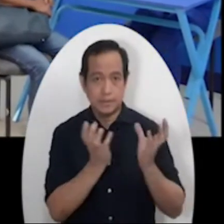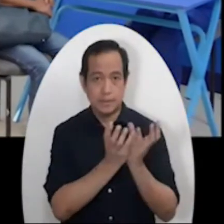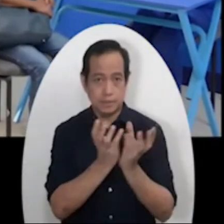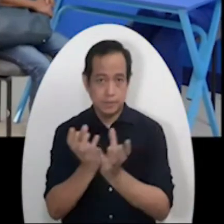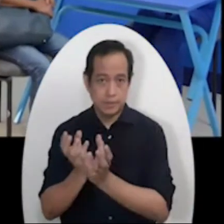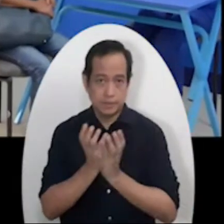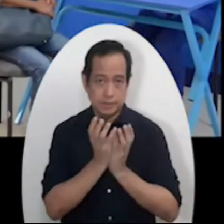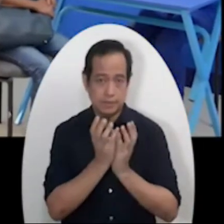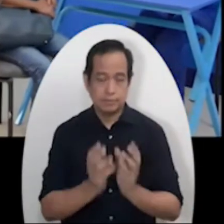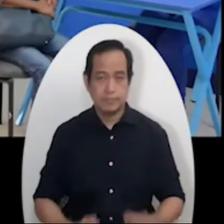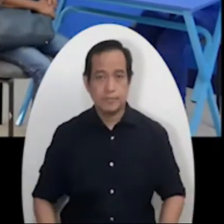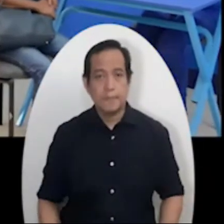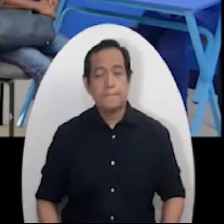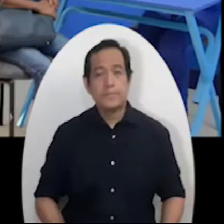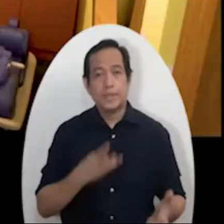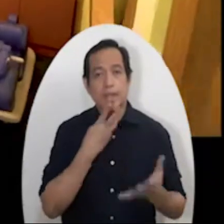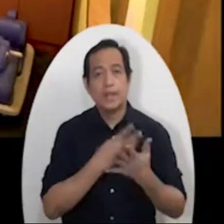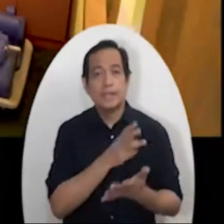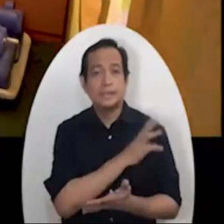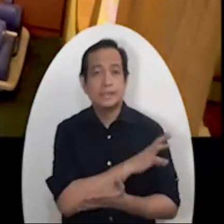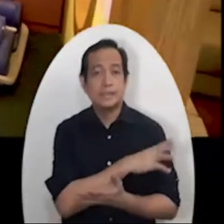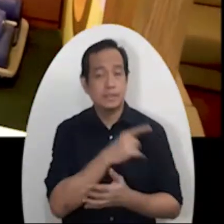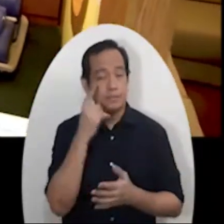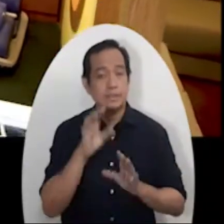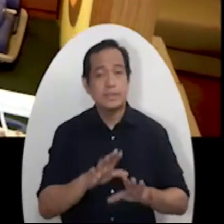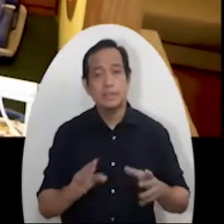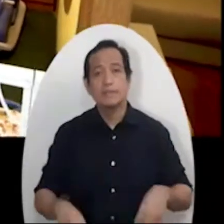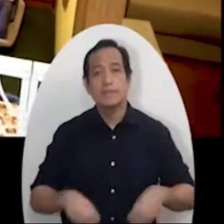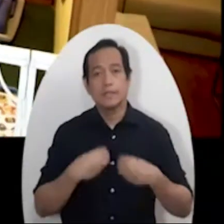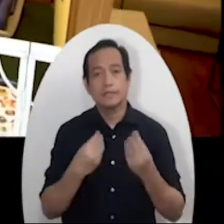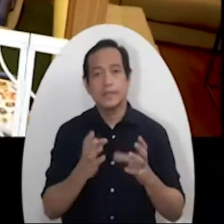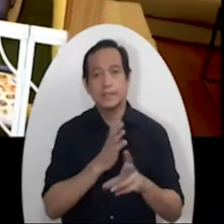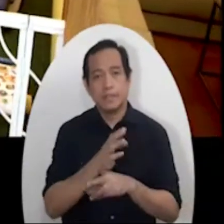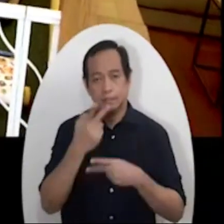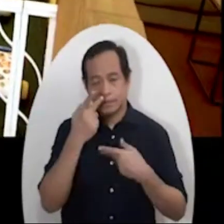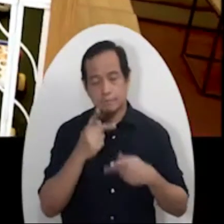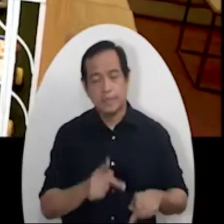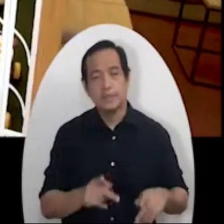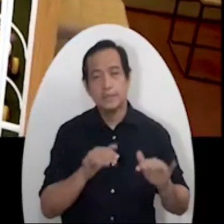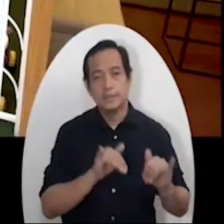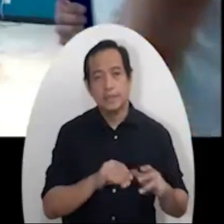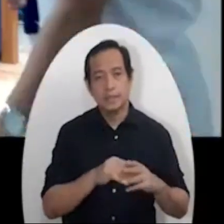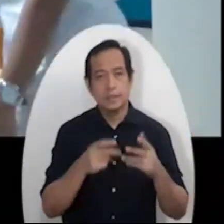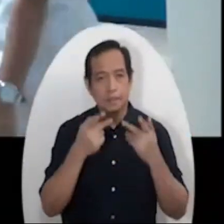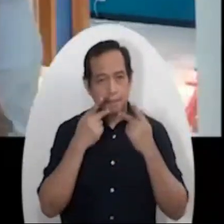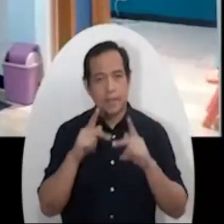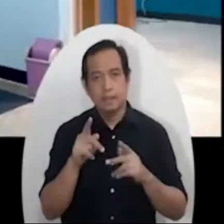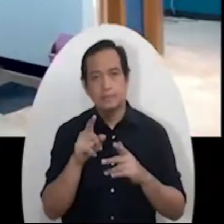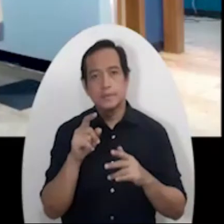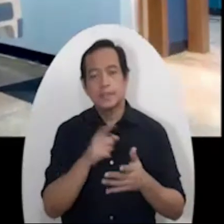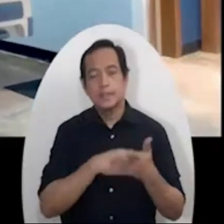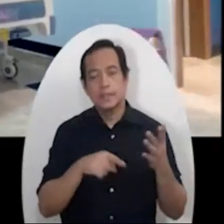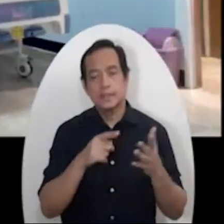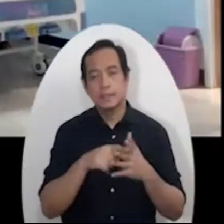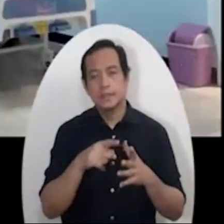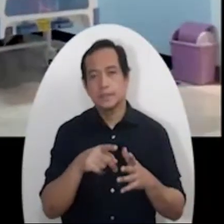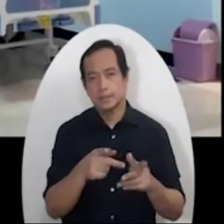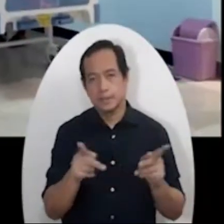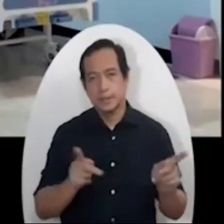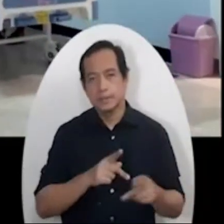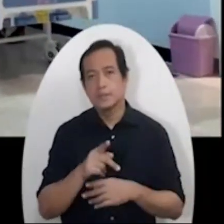po yung buto po ng yung sa tuhod ko po. Sa sitwasyon ko po mahirap po